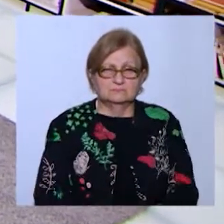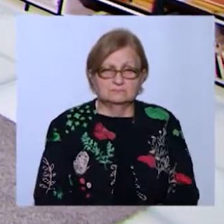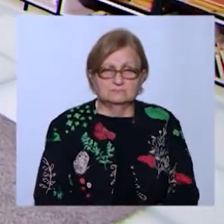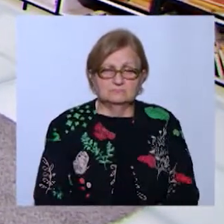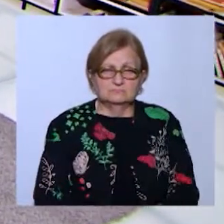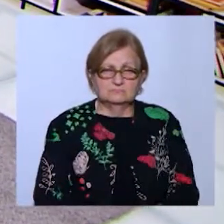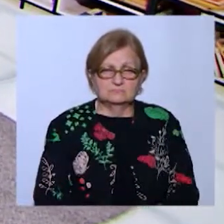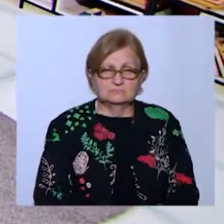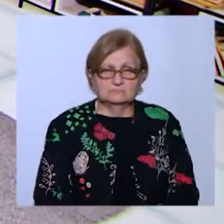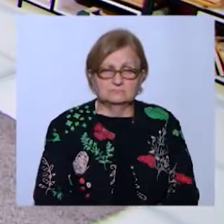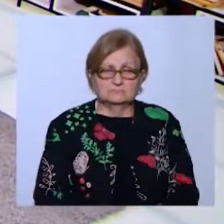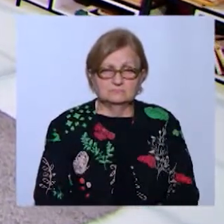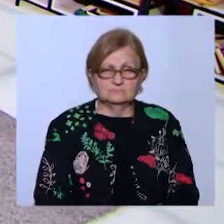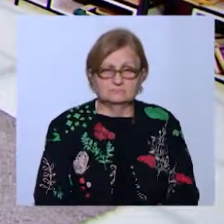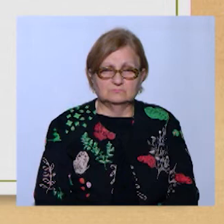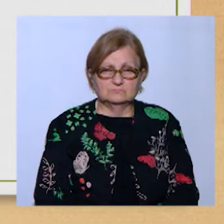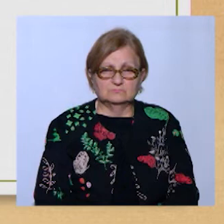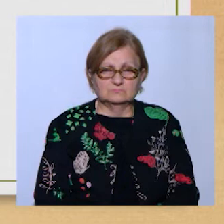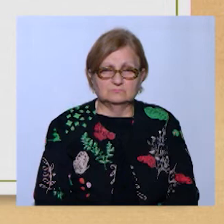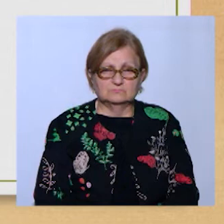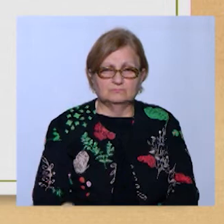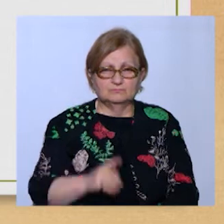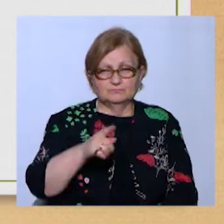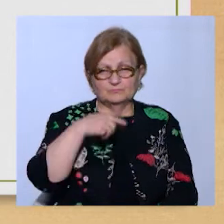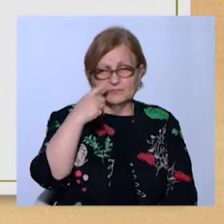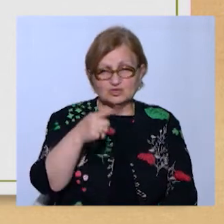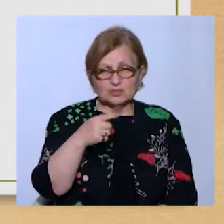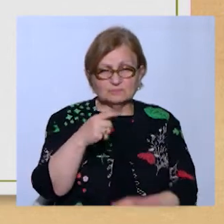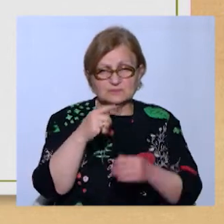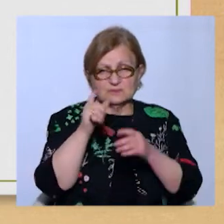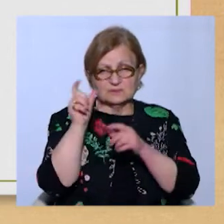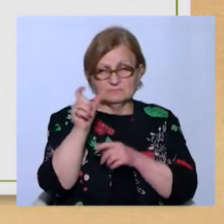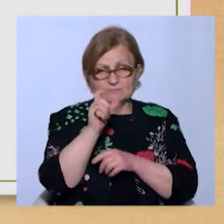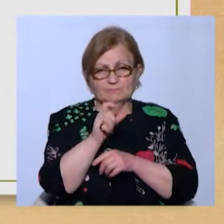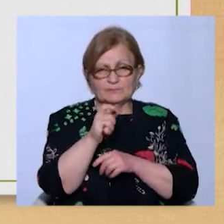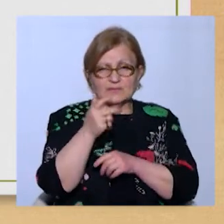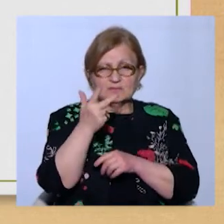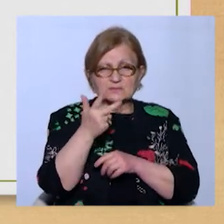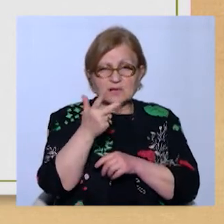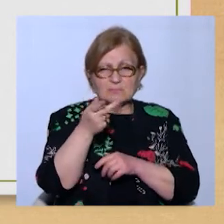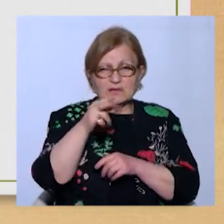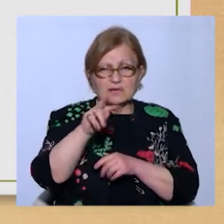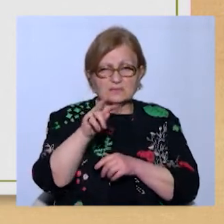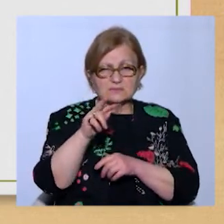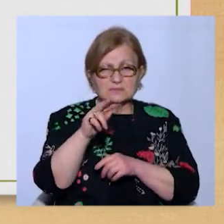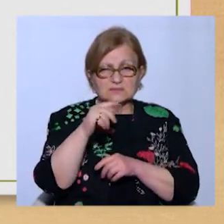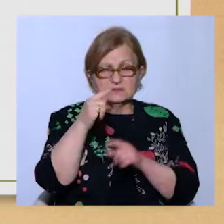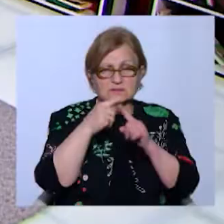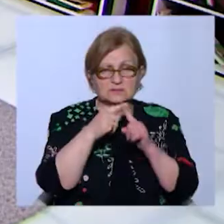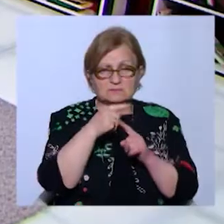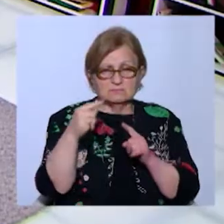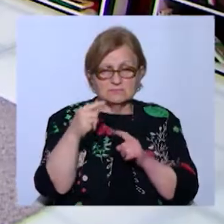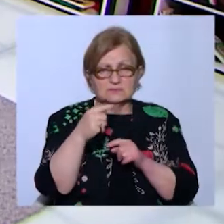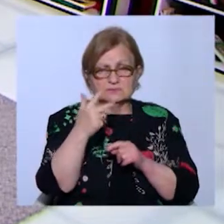შემდეგი განტოლება გვაქვს აი ასეთი. ამოხსენით განტოლება. 3 ხარისხად x -